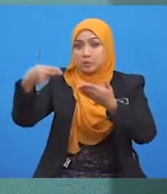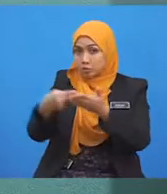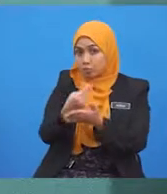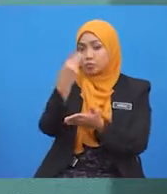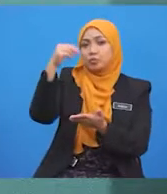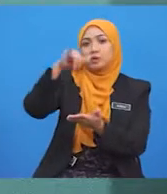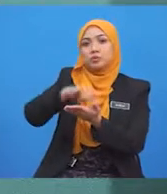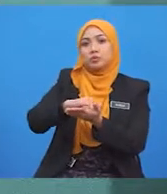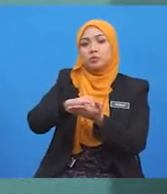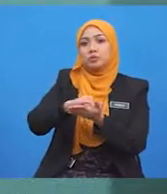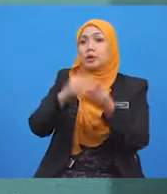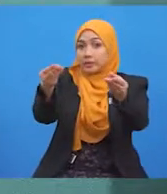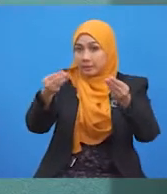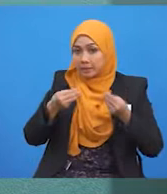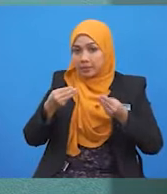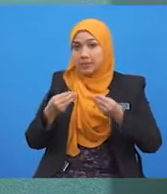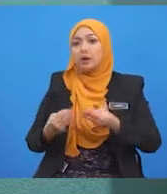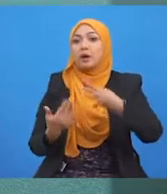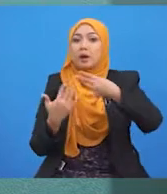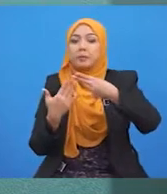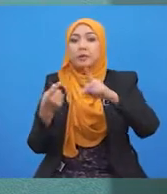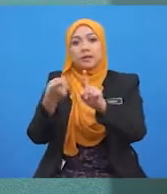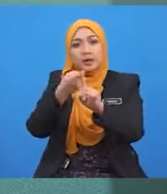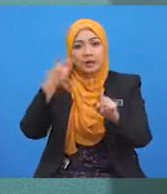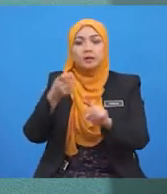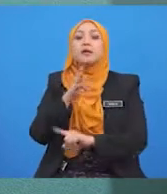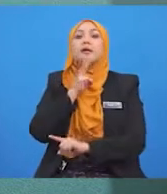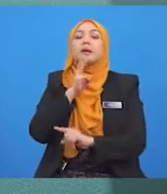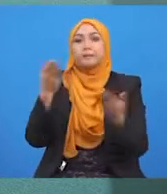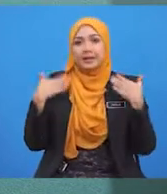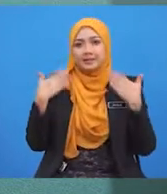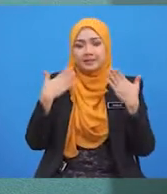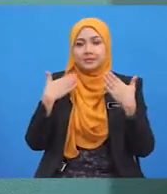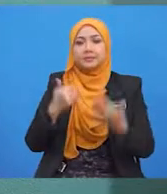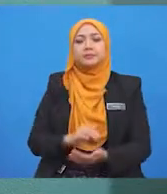menjadi menghafal daripada air panas